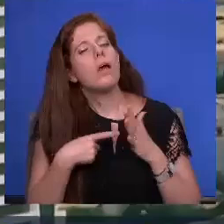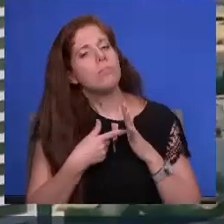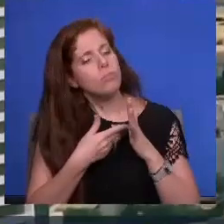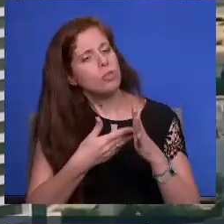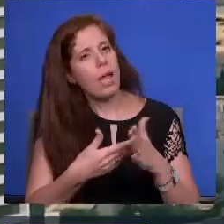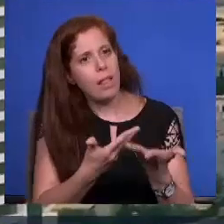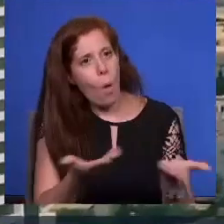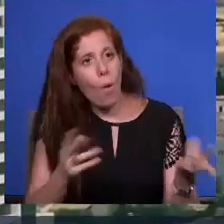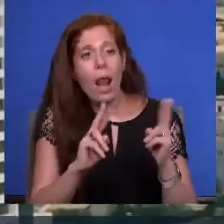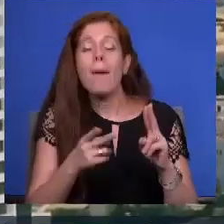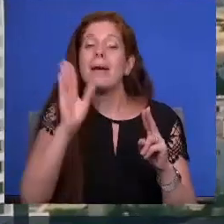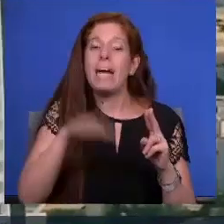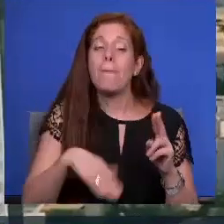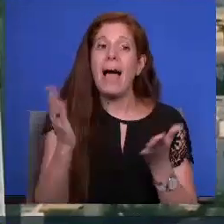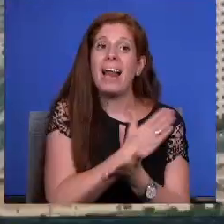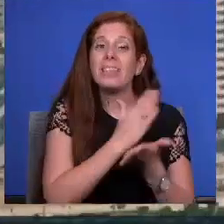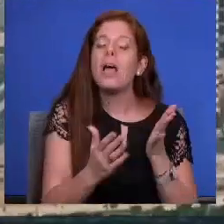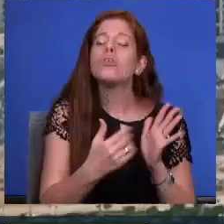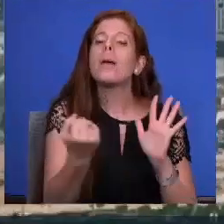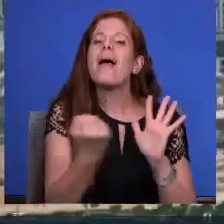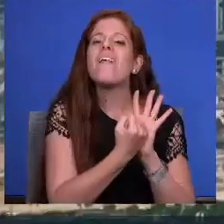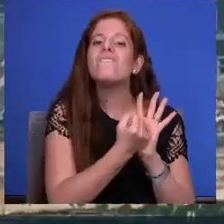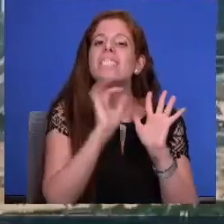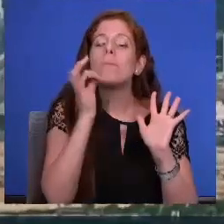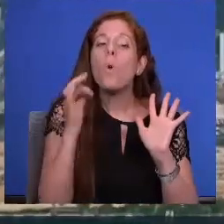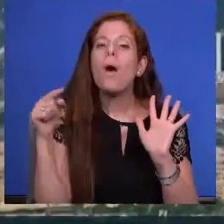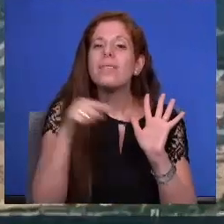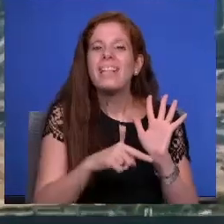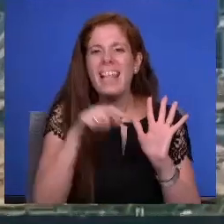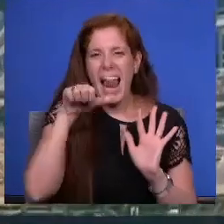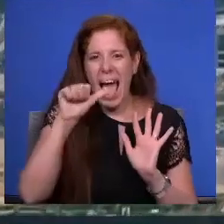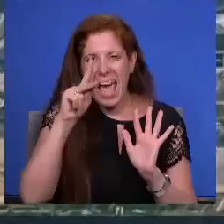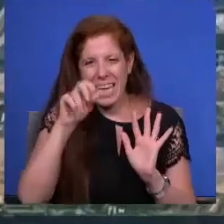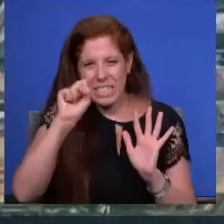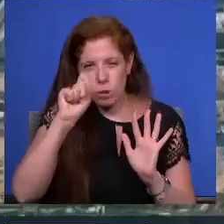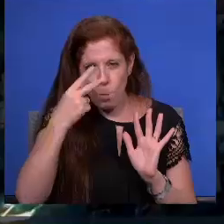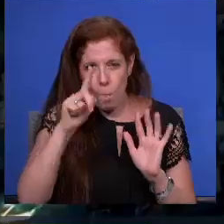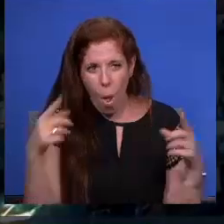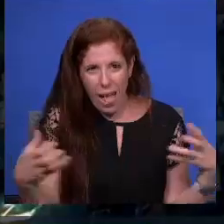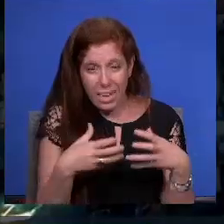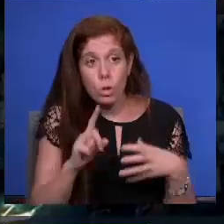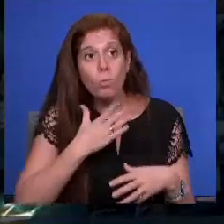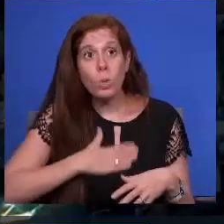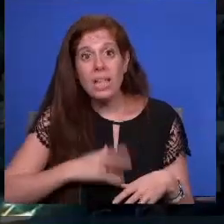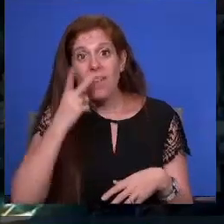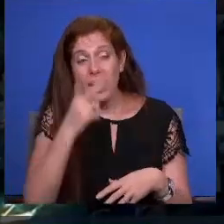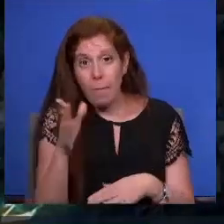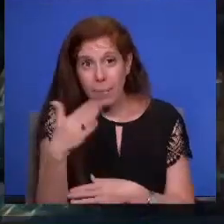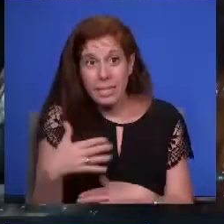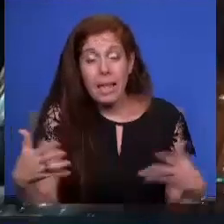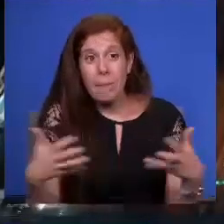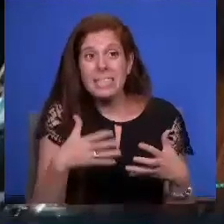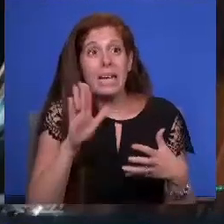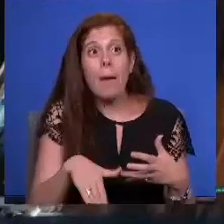ההחלטה להוציא ויזה מיוחדת עבור האקספו לכל מי שיבקש לבקר במדינה במהלך הכנס, גם אם אין לאותה מדינה